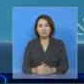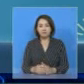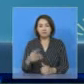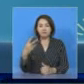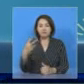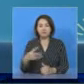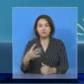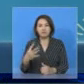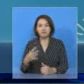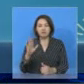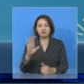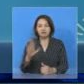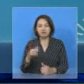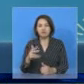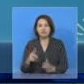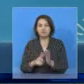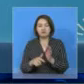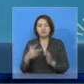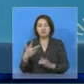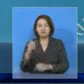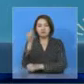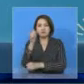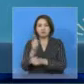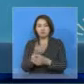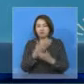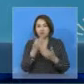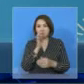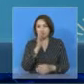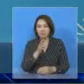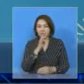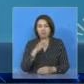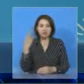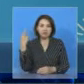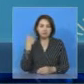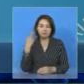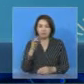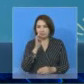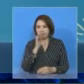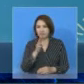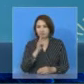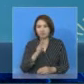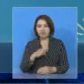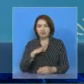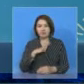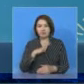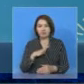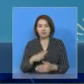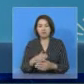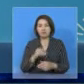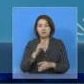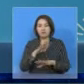34В, у 73 работников не выплачена заработная плата, и задолженность по заработной плате произошла из-за